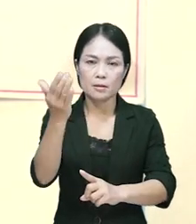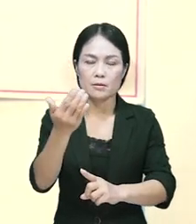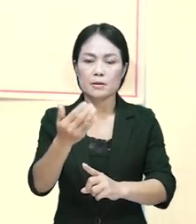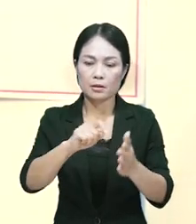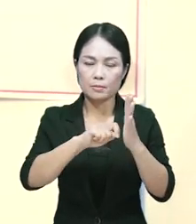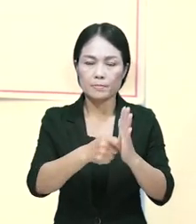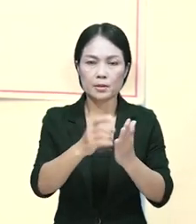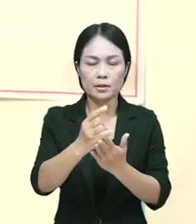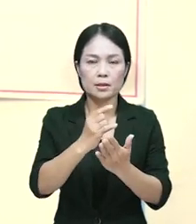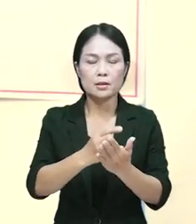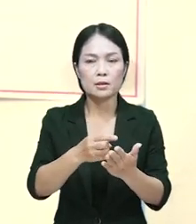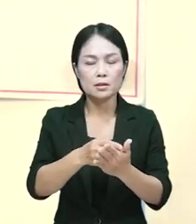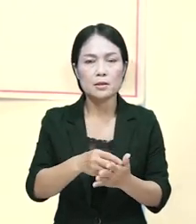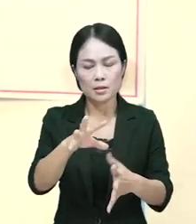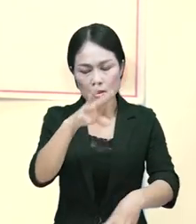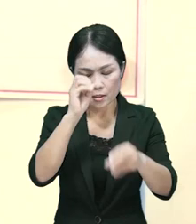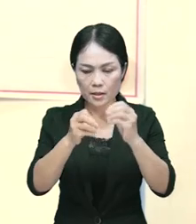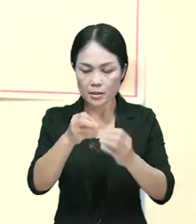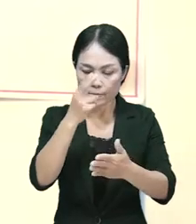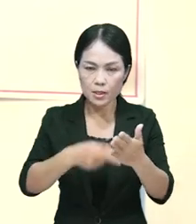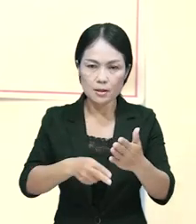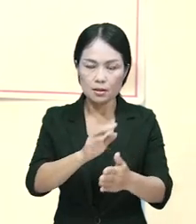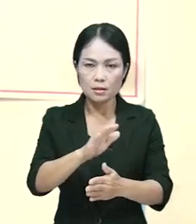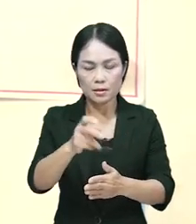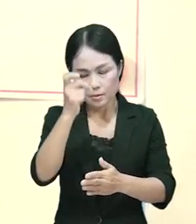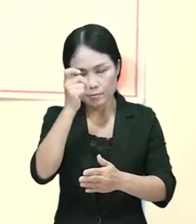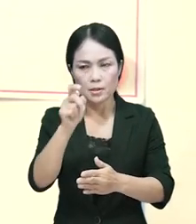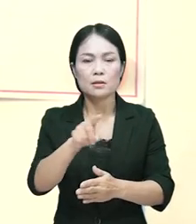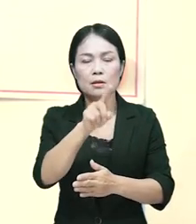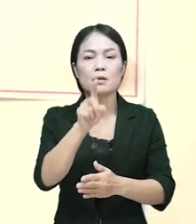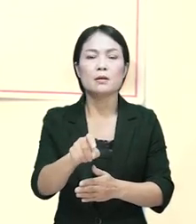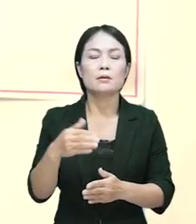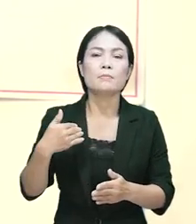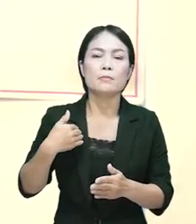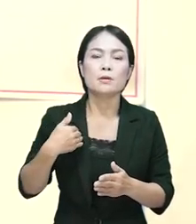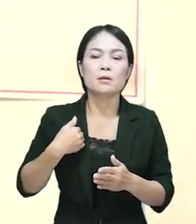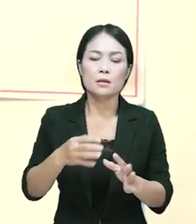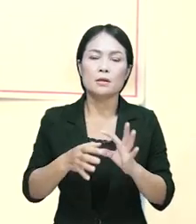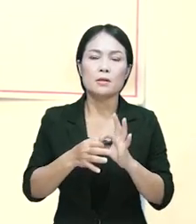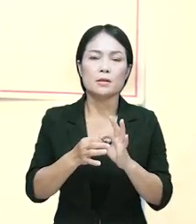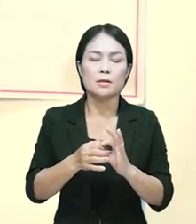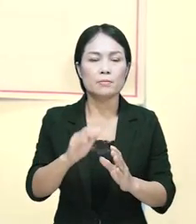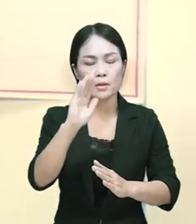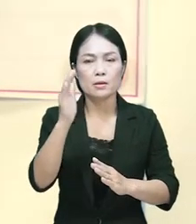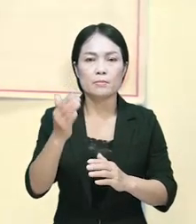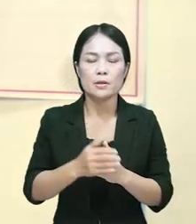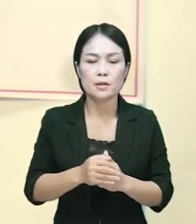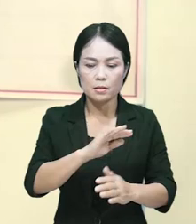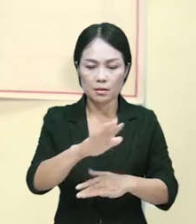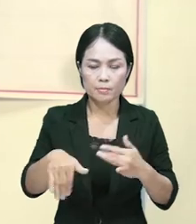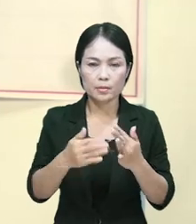ខ្លឹមសារមេរៀនយើងនឹងរៀនអំពីអីកូនគិតបន្តិចមើលកូនឬក៏គិតថាតើនឹងមានរឿងអីកើតឡើងដែលតាក់ទងជាមួយរូបភាពហ្នឹង អរគុណ